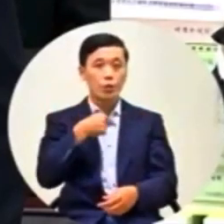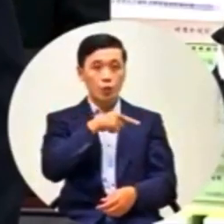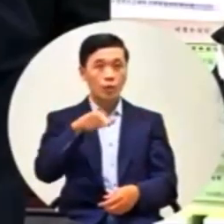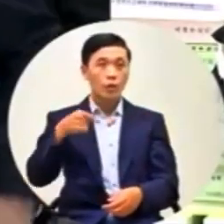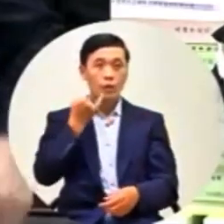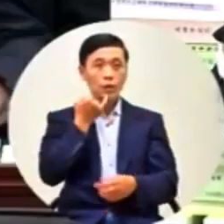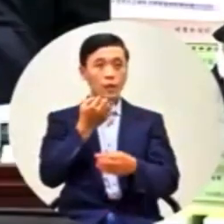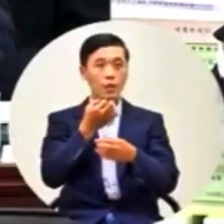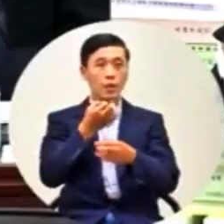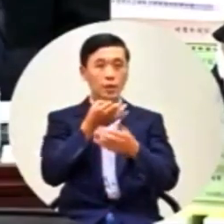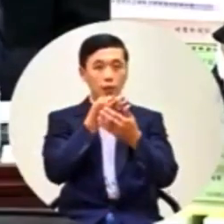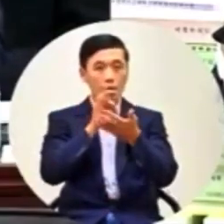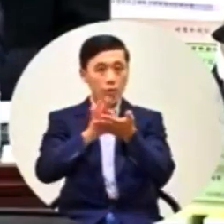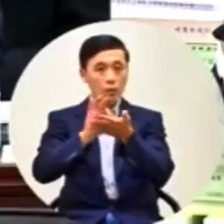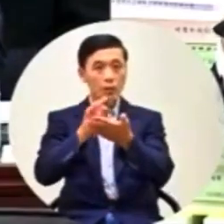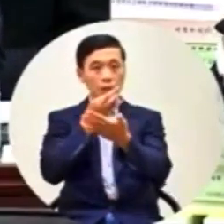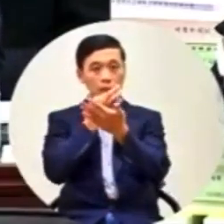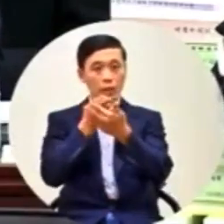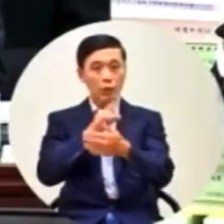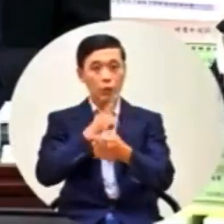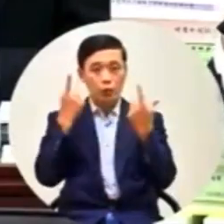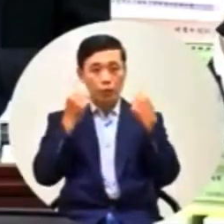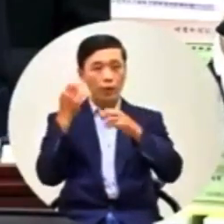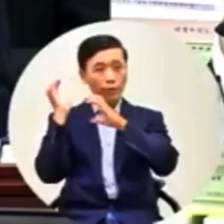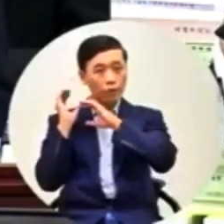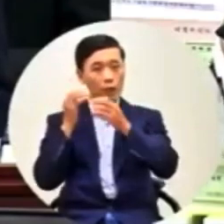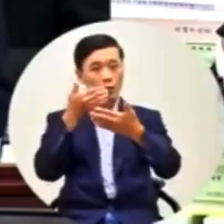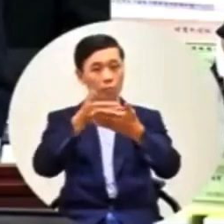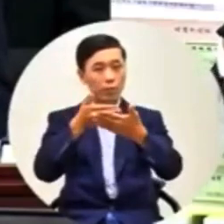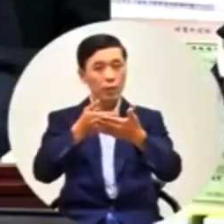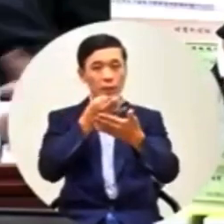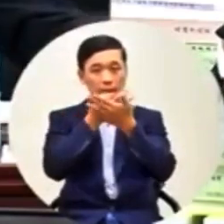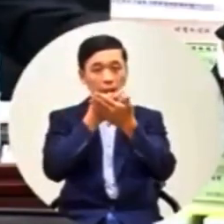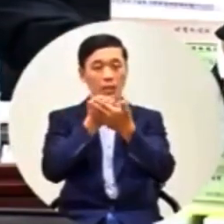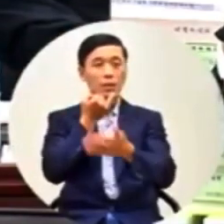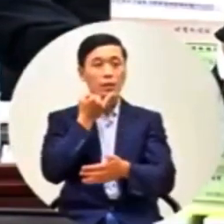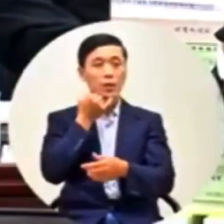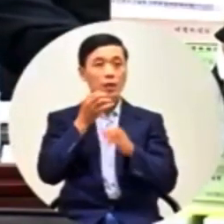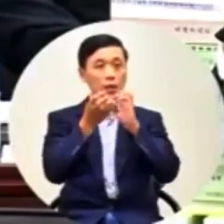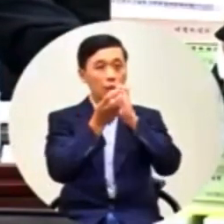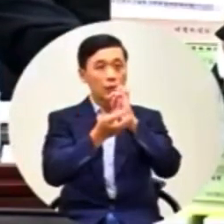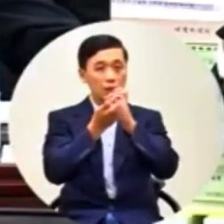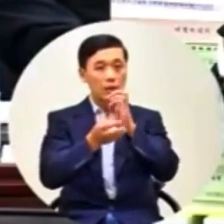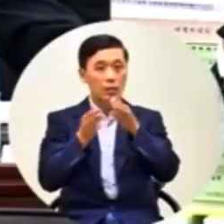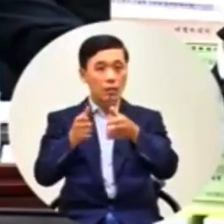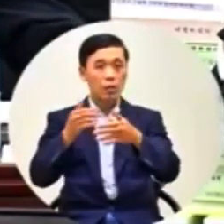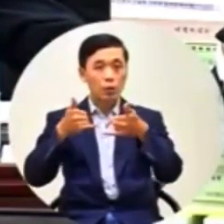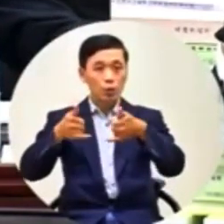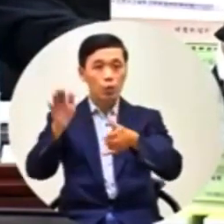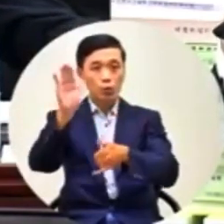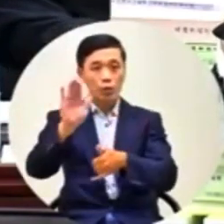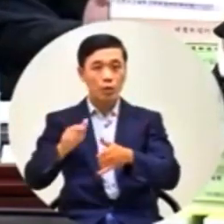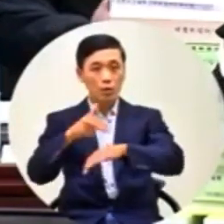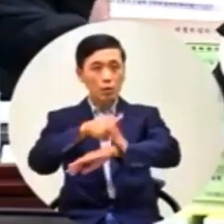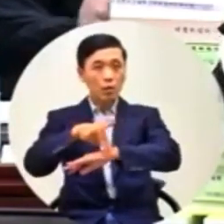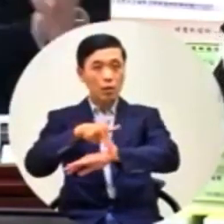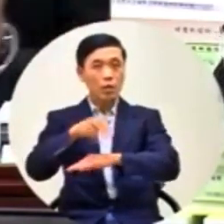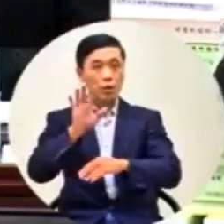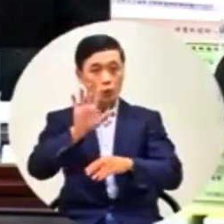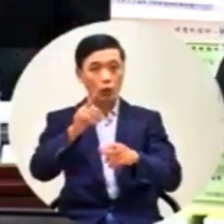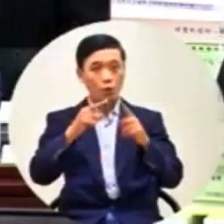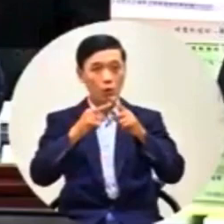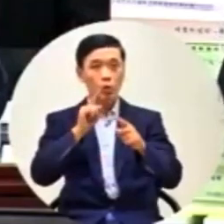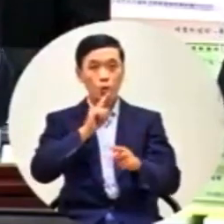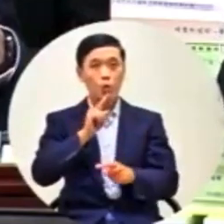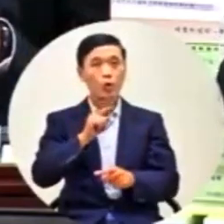省很多我们应该负担的费用哈。因为详细要看这个路型的设计了哈。那也有人说，那这个